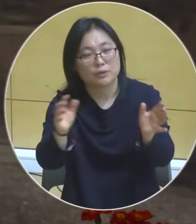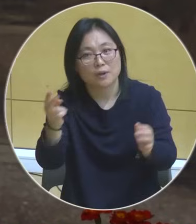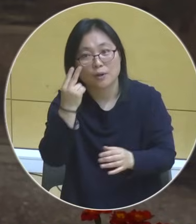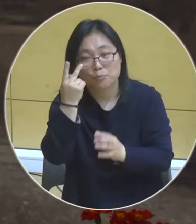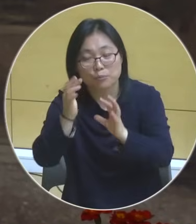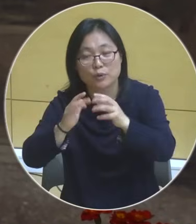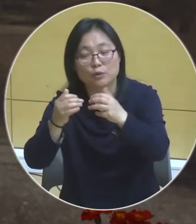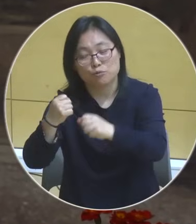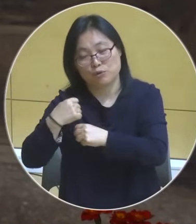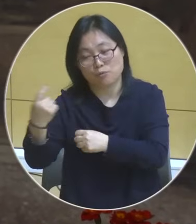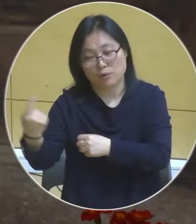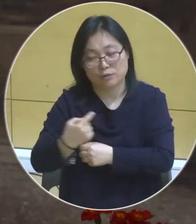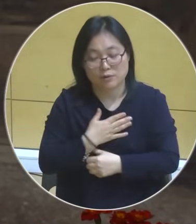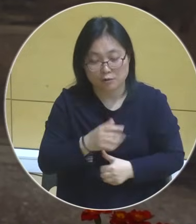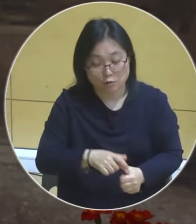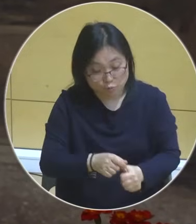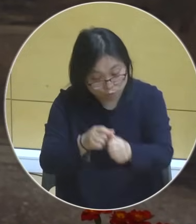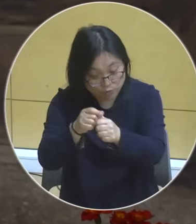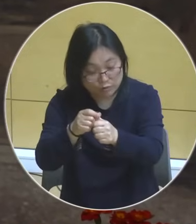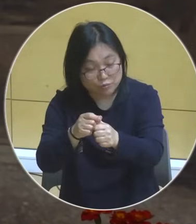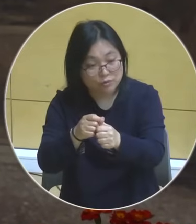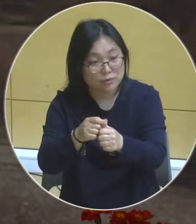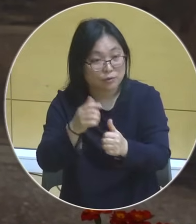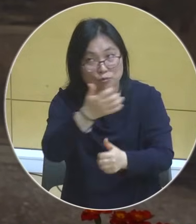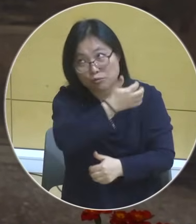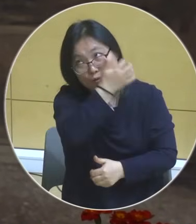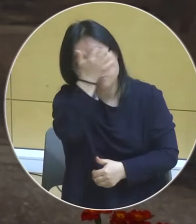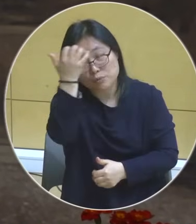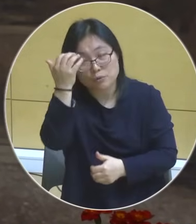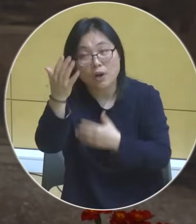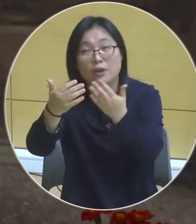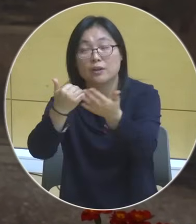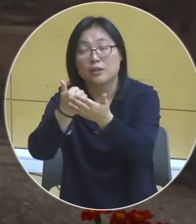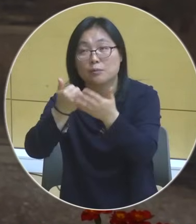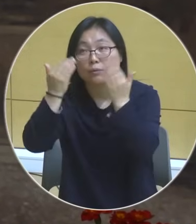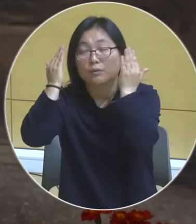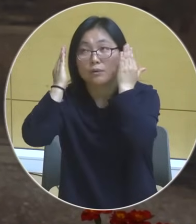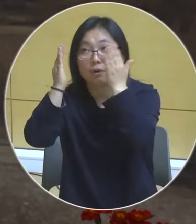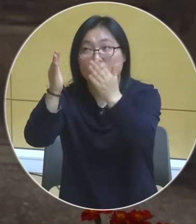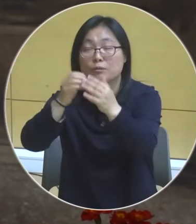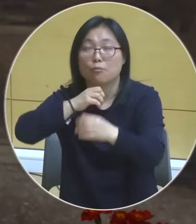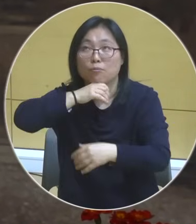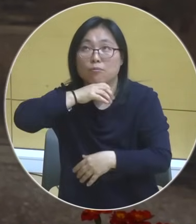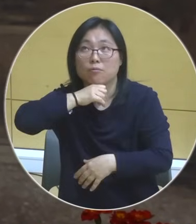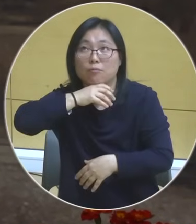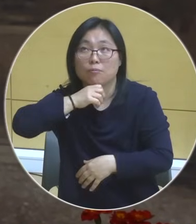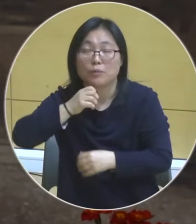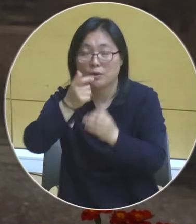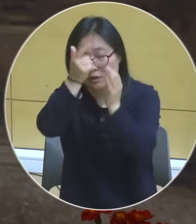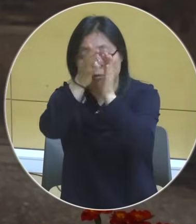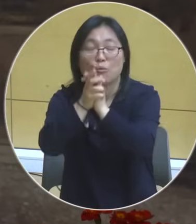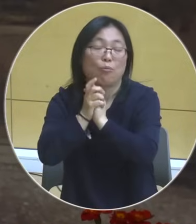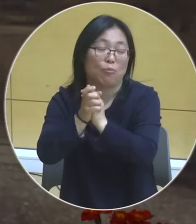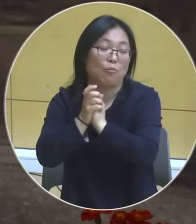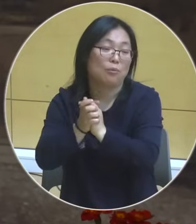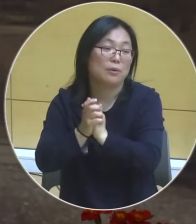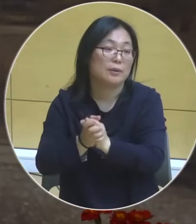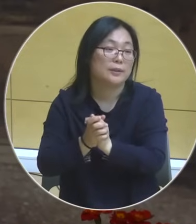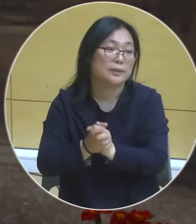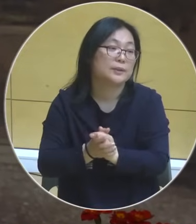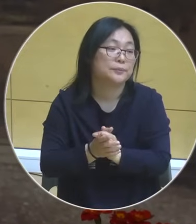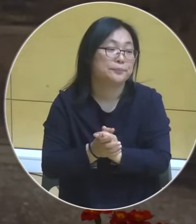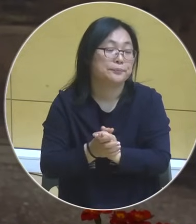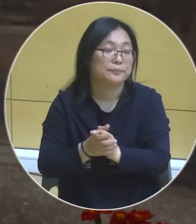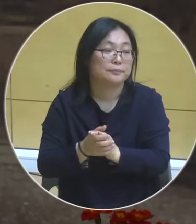하나님, 제가 선교를 위해서 왔는데 왜 나를 구해주지 않습니까? 하나님을 향해서 원망과 불평의 생각을 늘어놓았습니다.